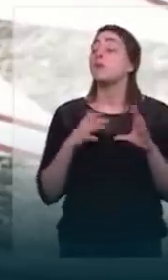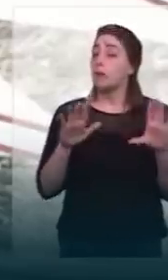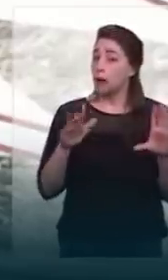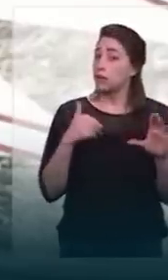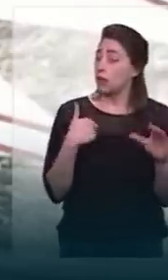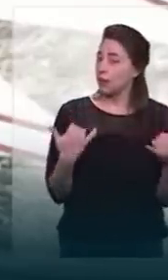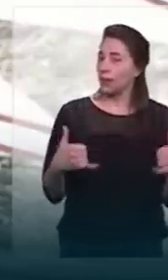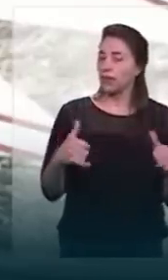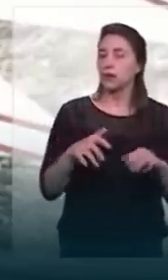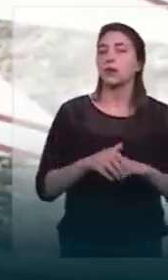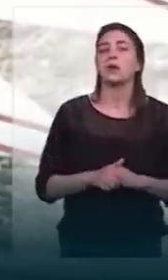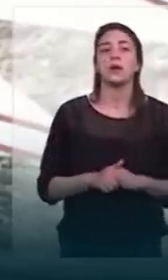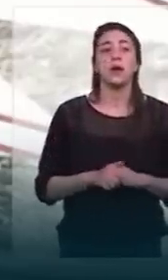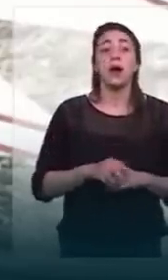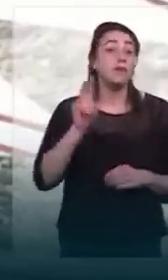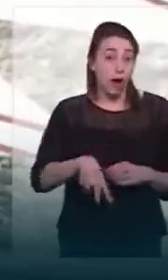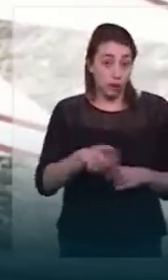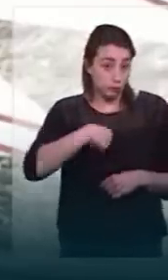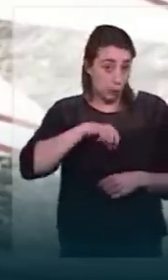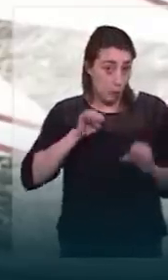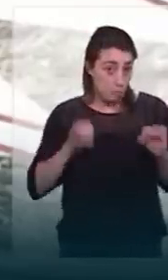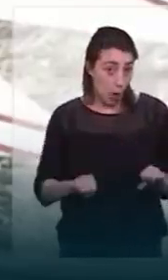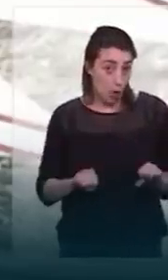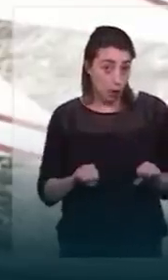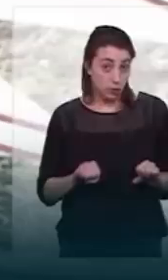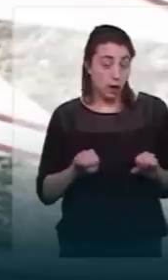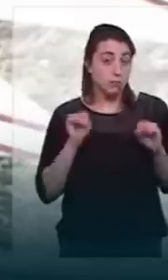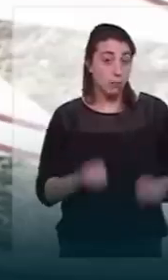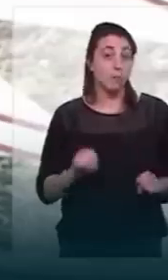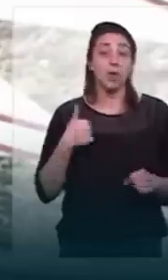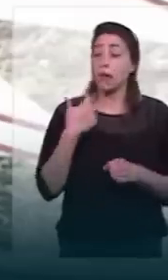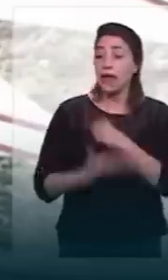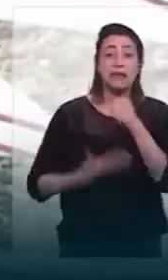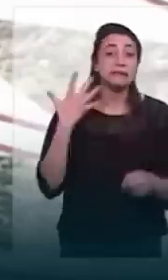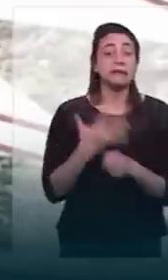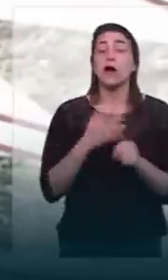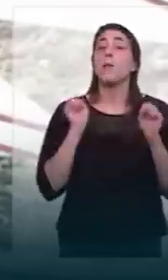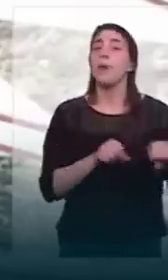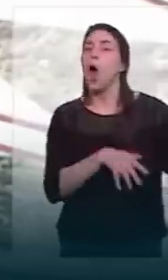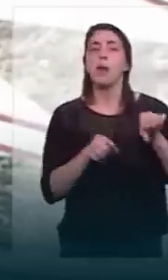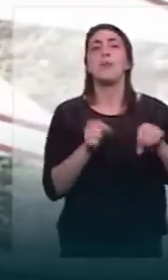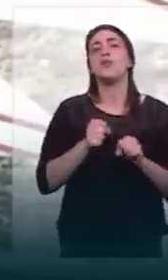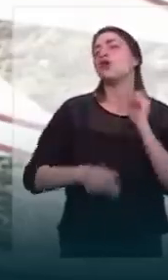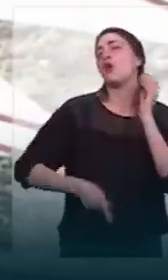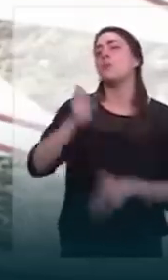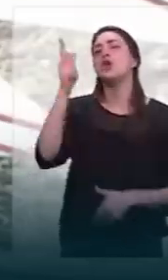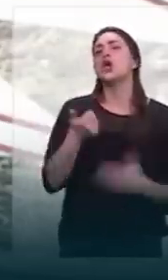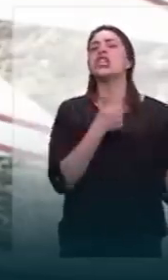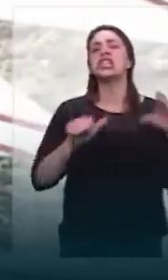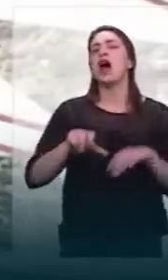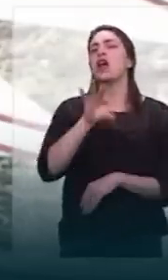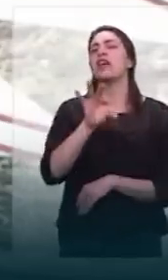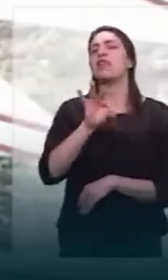C'est vrai que nous aurions pu, c'est vrai, durant ce quinquennat, recruter plus de 650 magistrats et 870